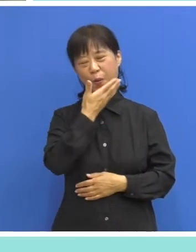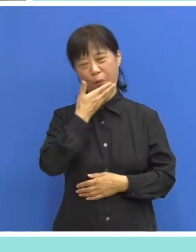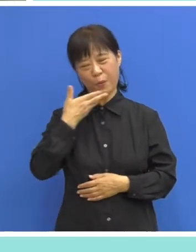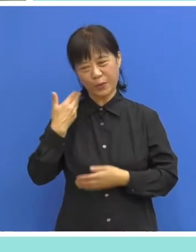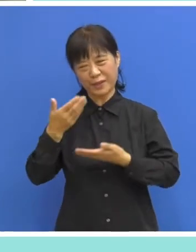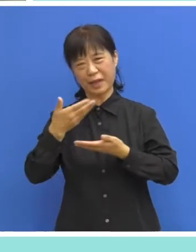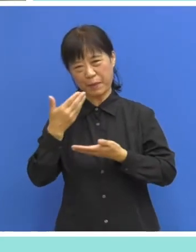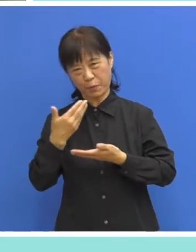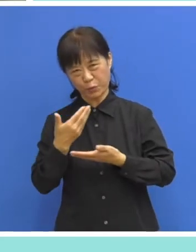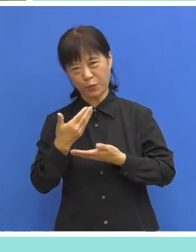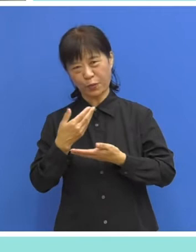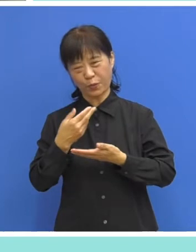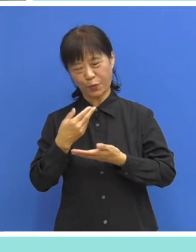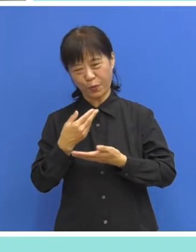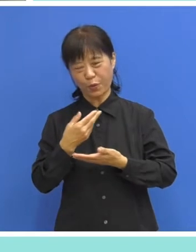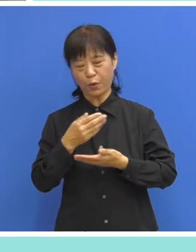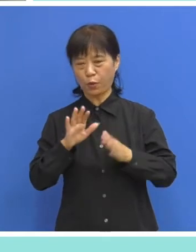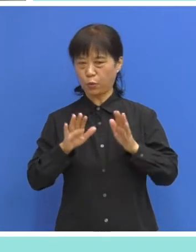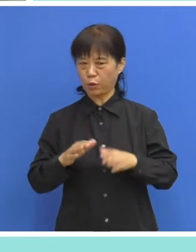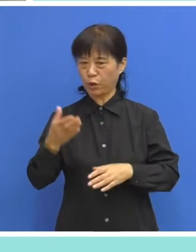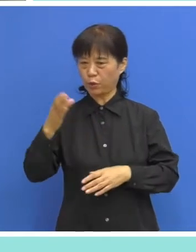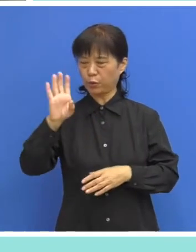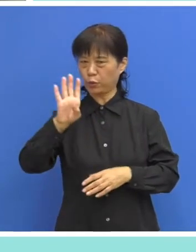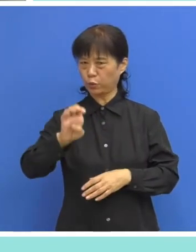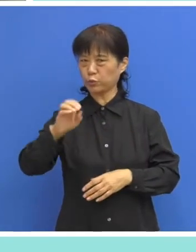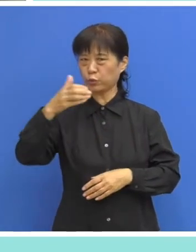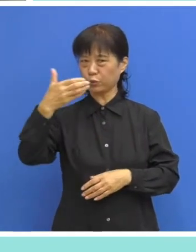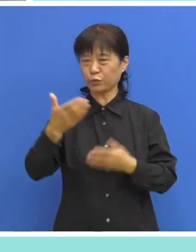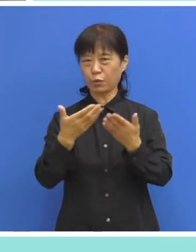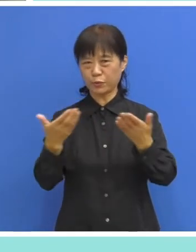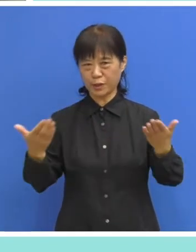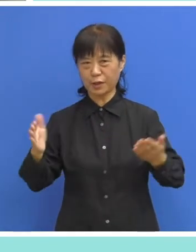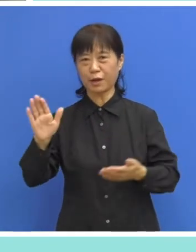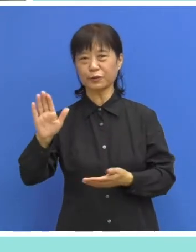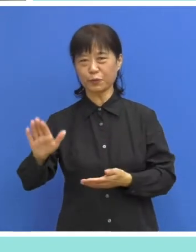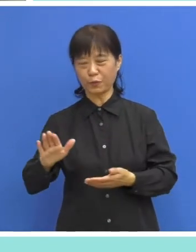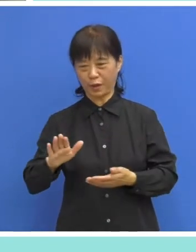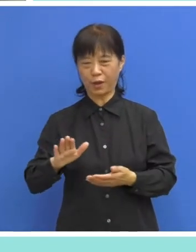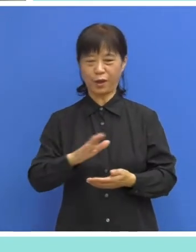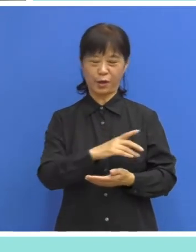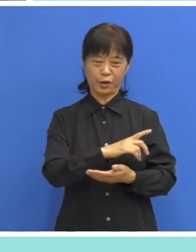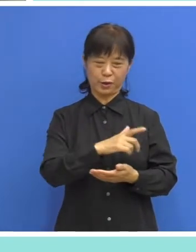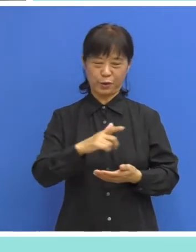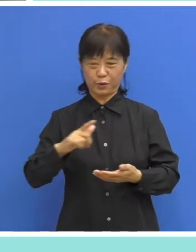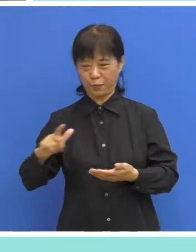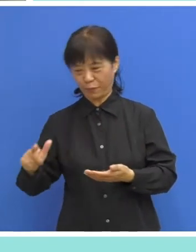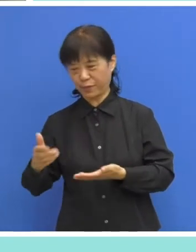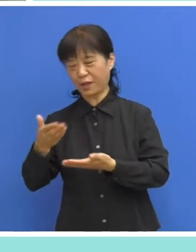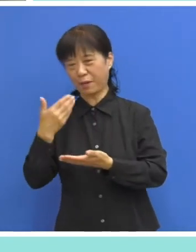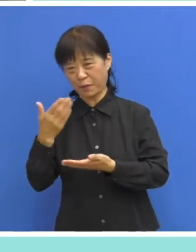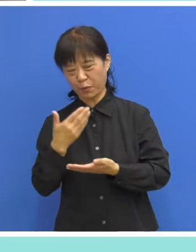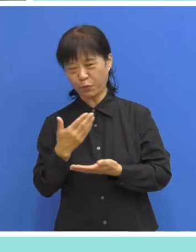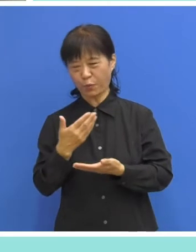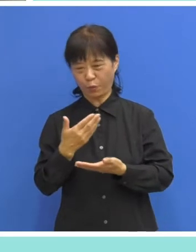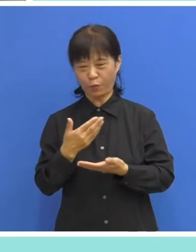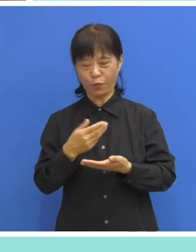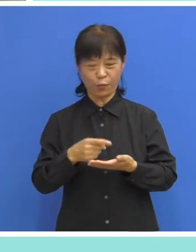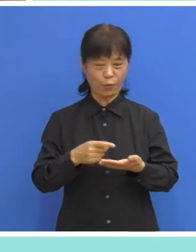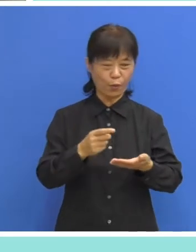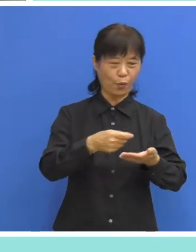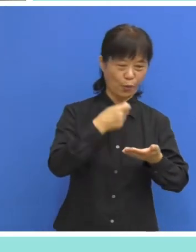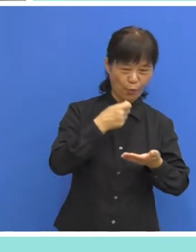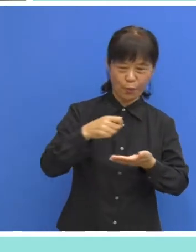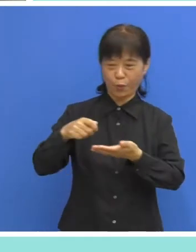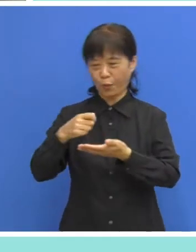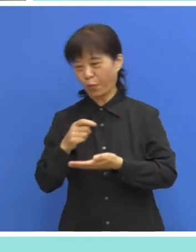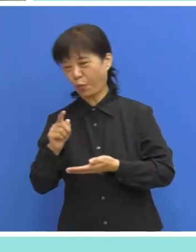その今回49店舗ですから、まあ、幅広いそういったいろんなジャンルのですねグ